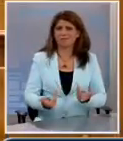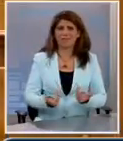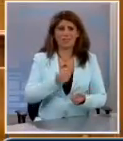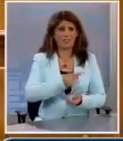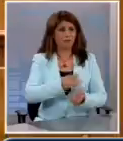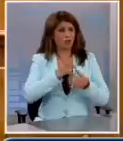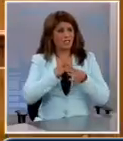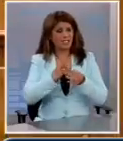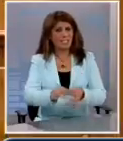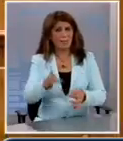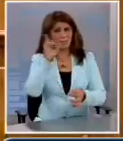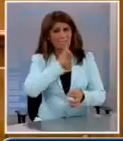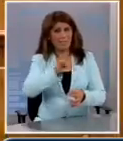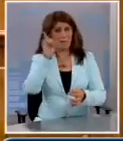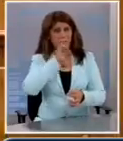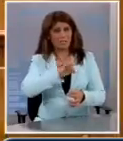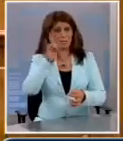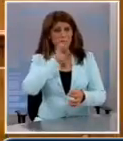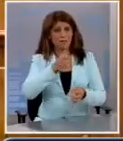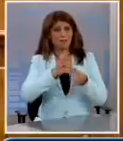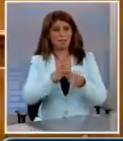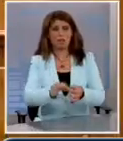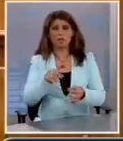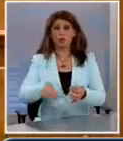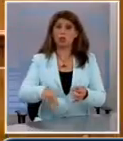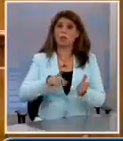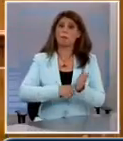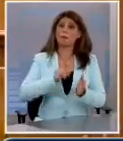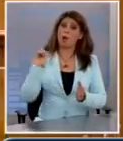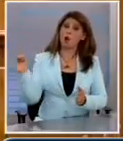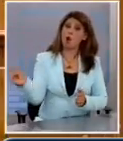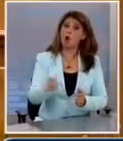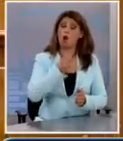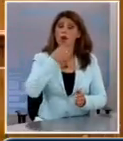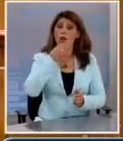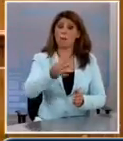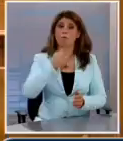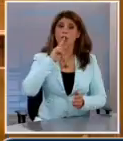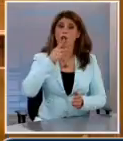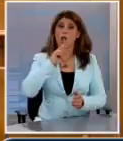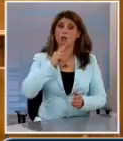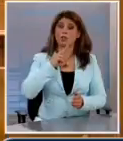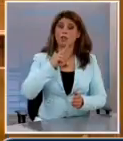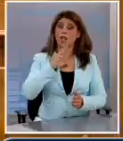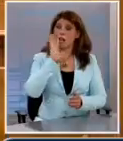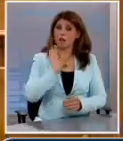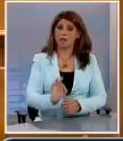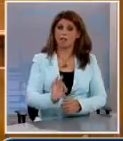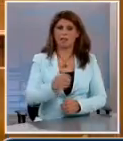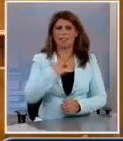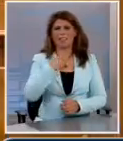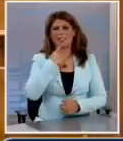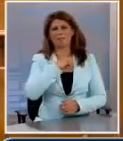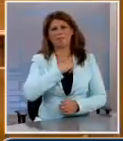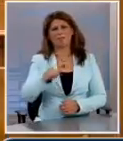κατασυρωήν ψεύτης να λέει ότι τώρα πρέπει όλοι να μιλήσουμε τη γλώσσα της αλήθειας. Δεν τη μιλήσατε ποτέ τη